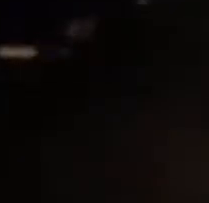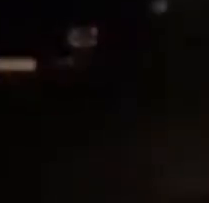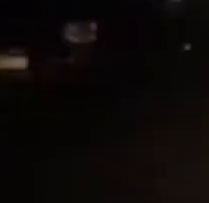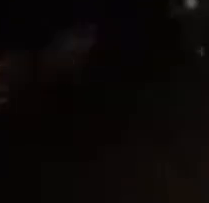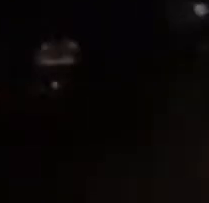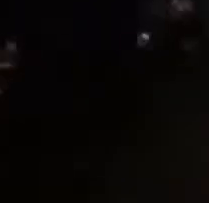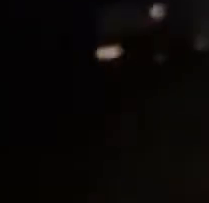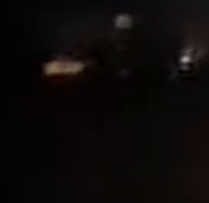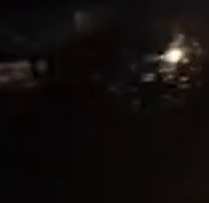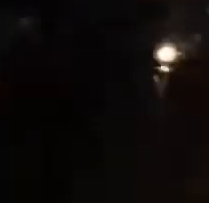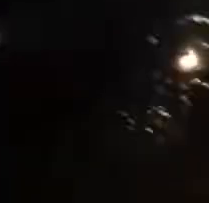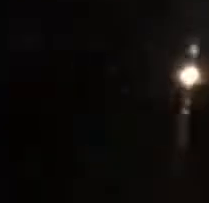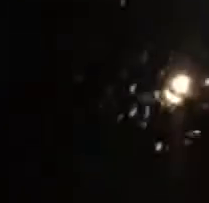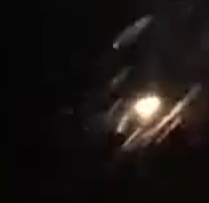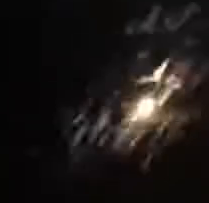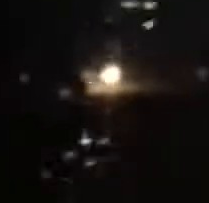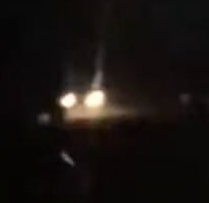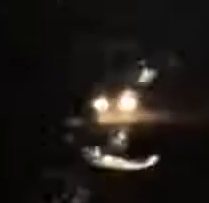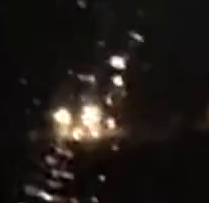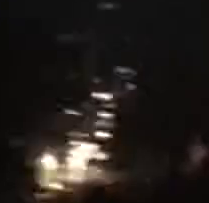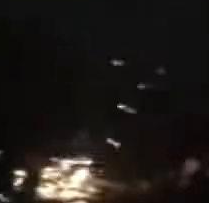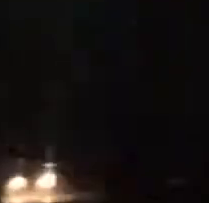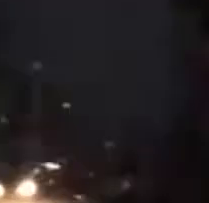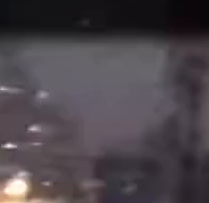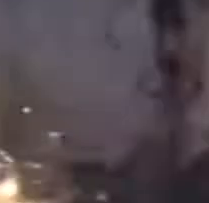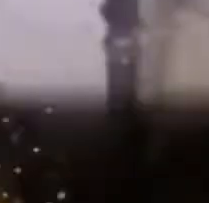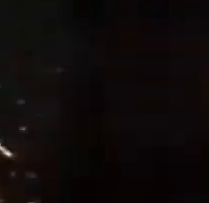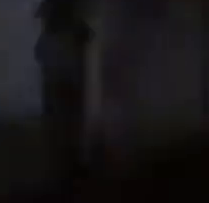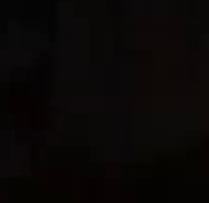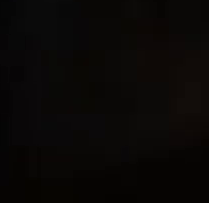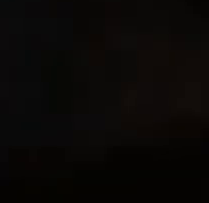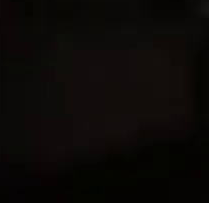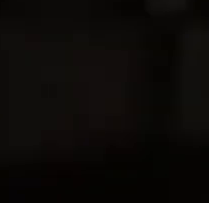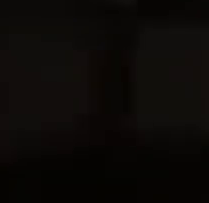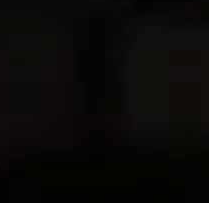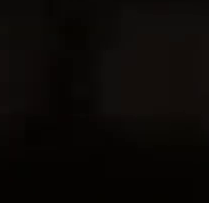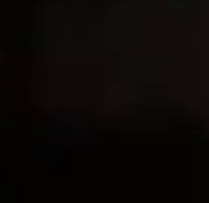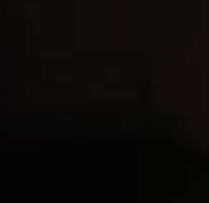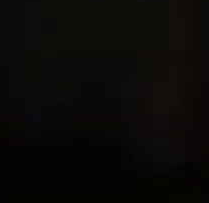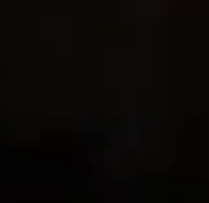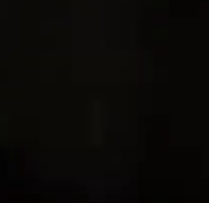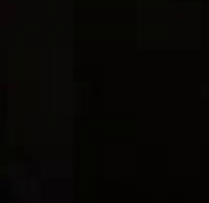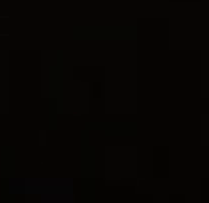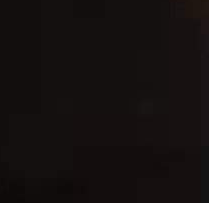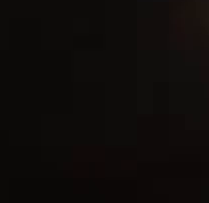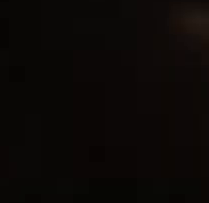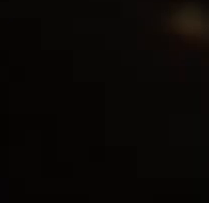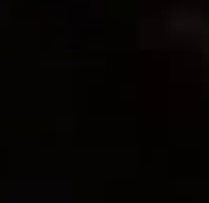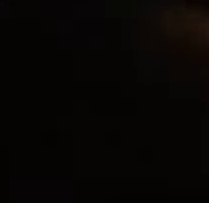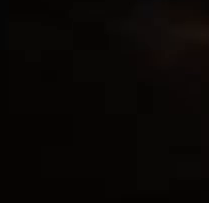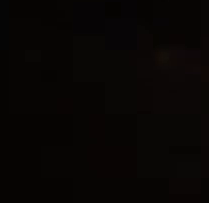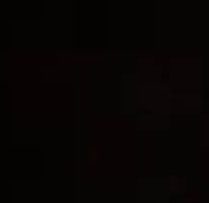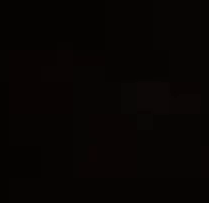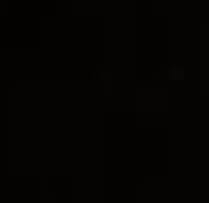κατολιστήσεις, ενώ συνεχίζει να βρέχει καταρακτοδός και οι περισσότεροι έχουν μείνει στα σπίτια τους για να προστατευτούν. Χαρακτηριστικές είναι και οι